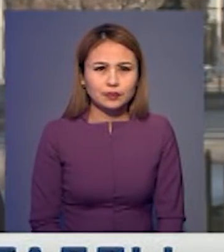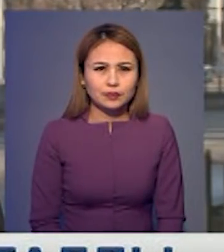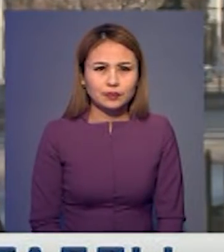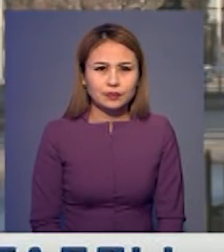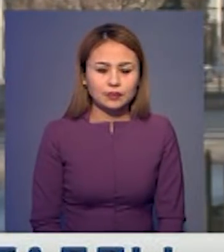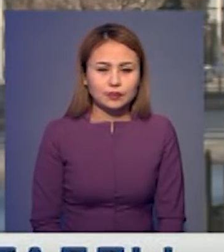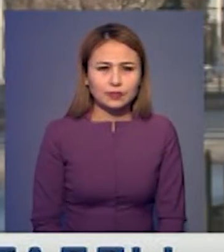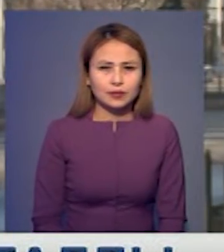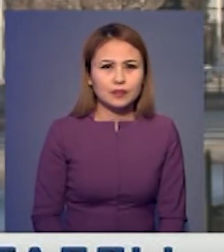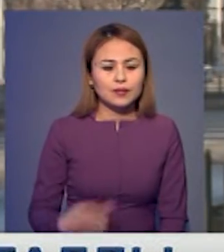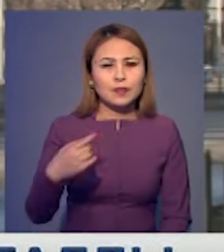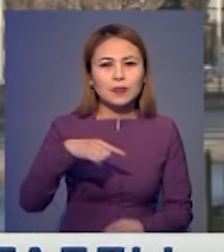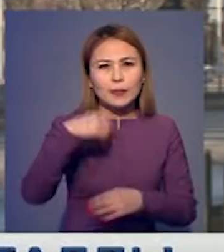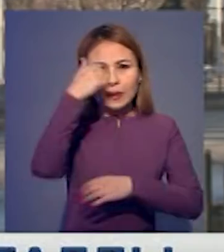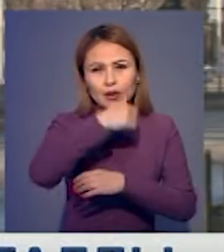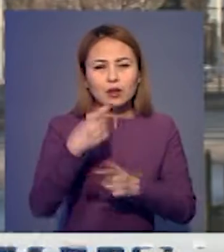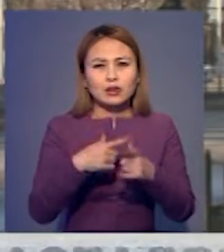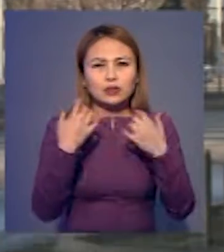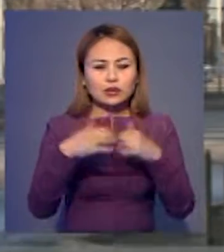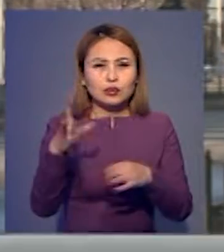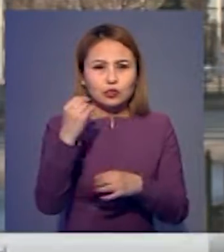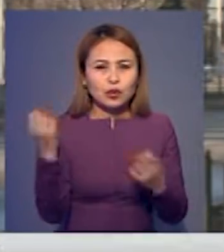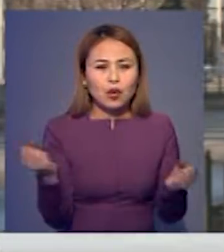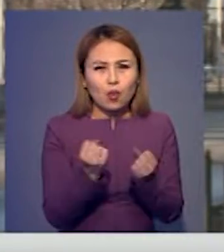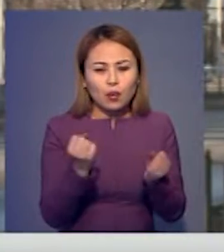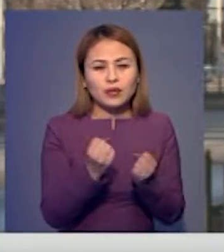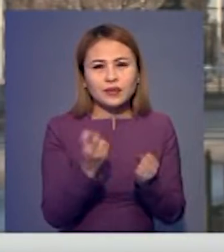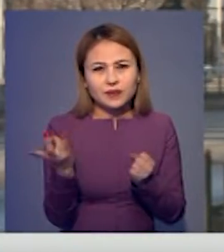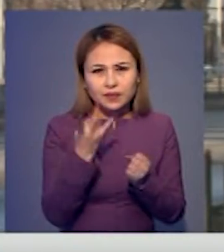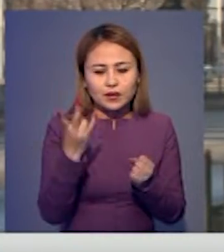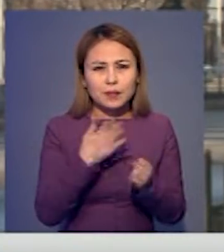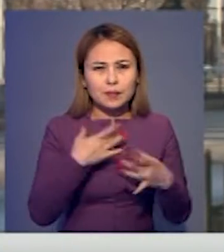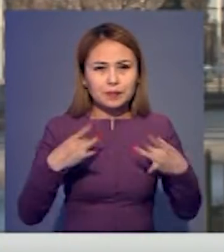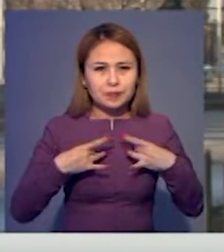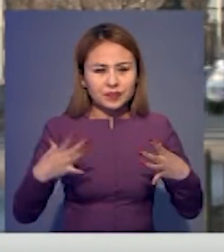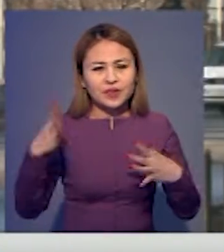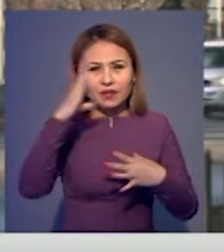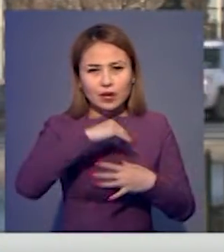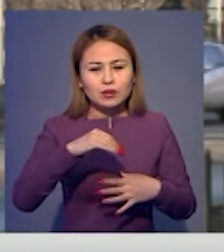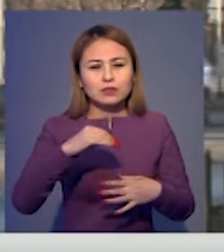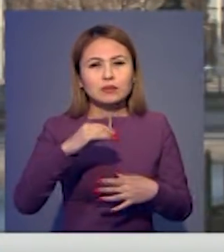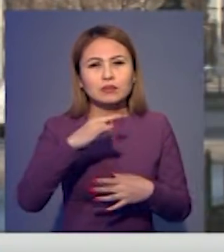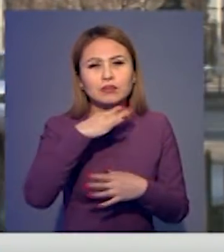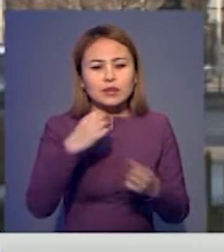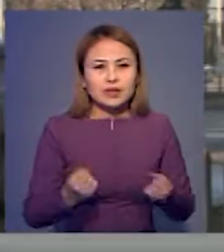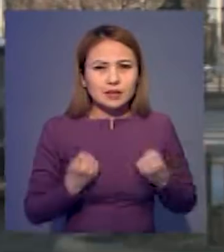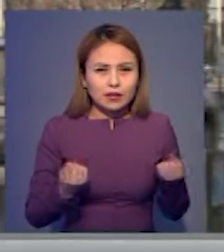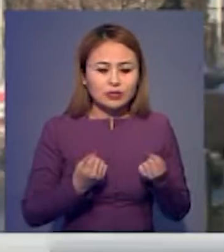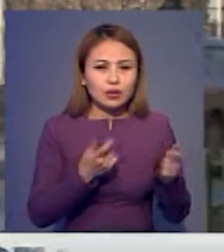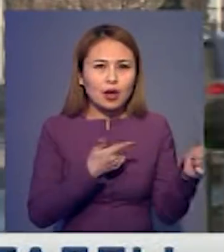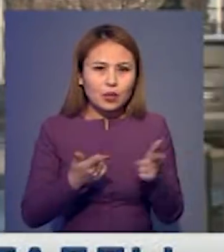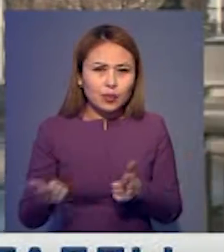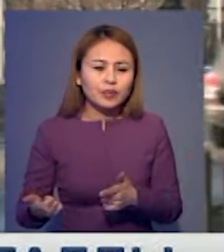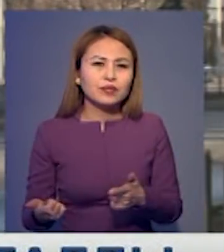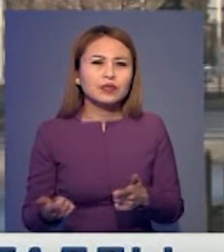Биыл әрде болса жаңа қыстың қағары тұр дегендей, дегенмен соған қарамастан біз мерекені мүмкіндігінше көпшілікке арнап жасақтап дайындап